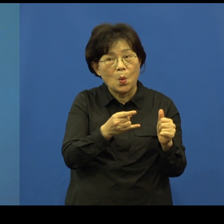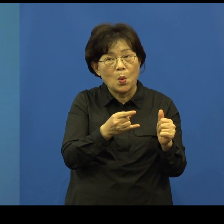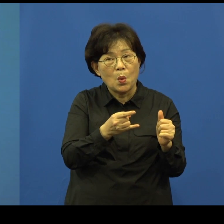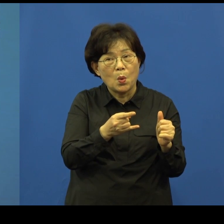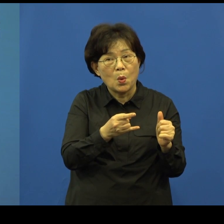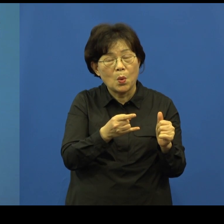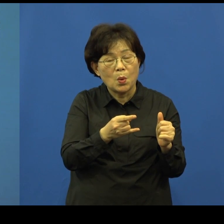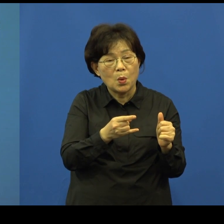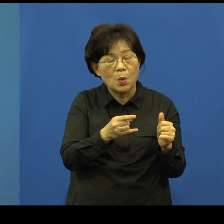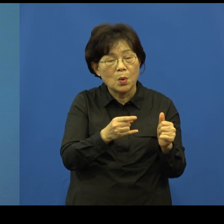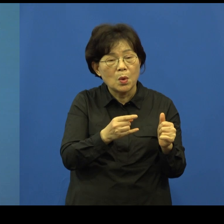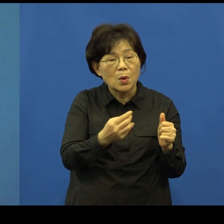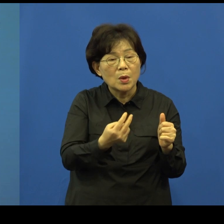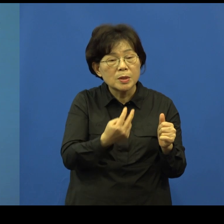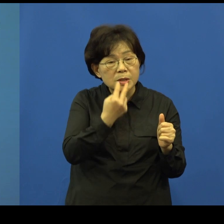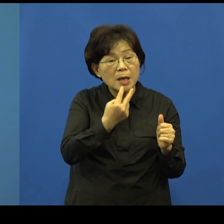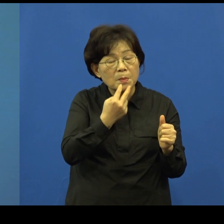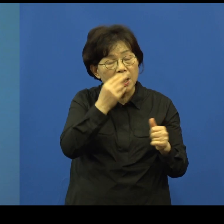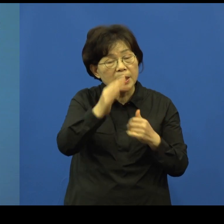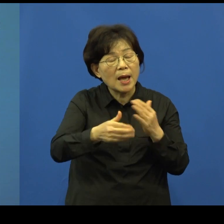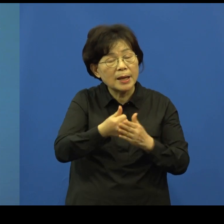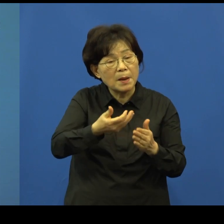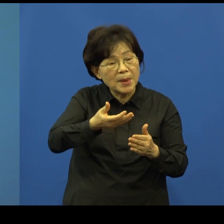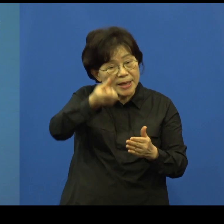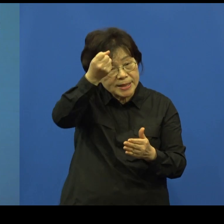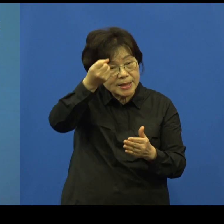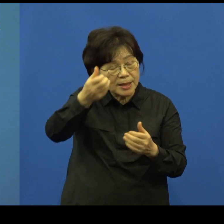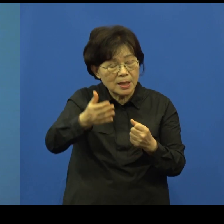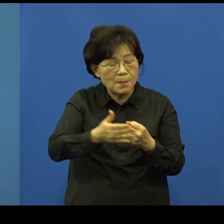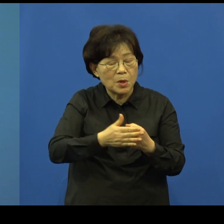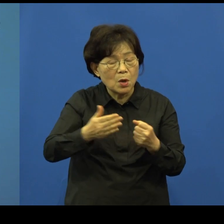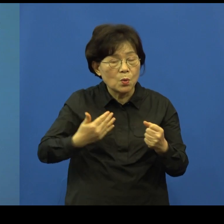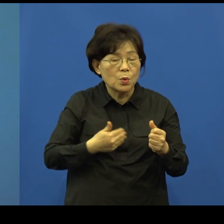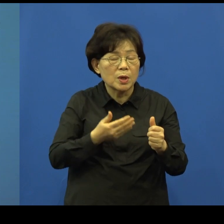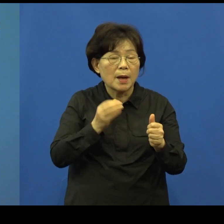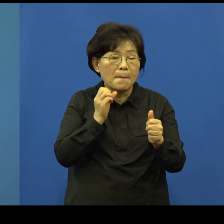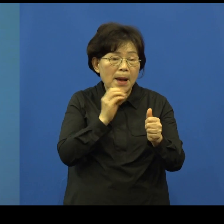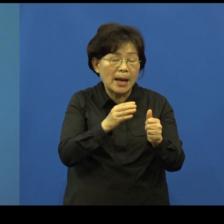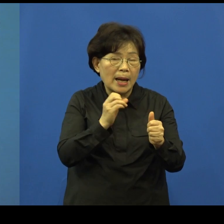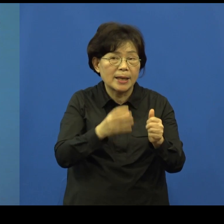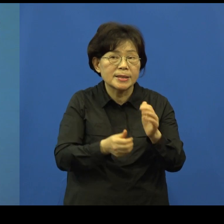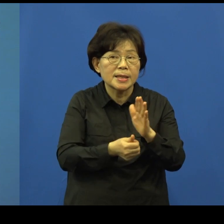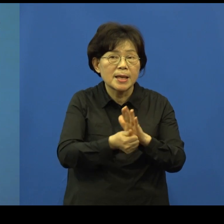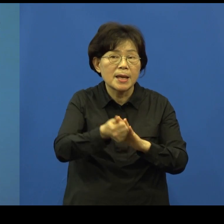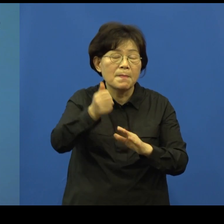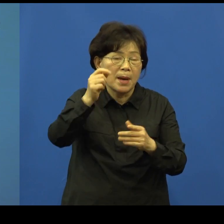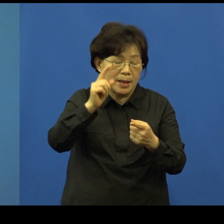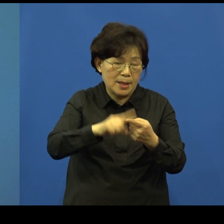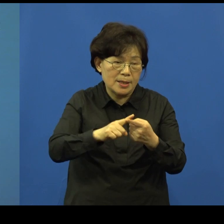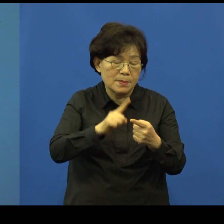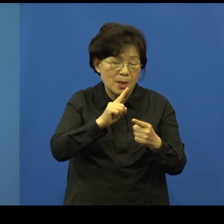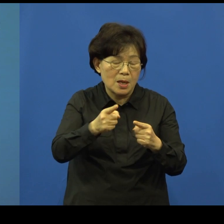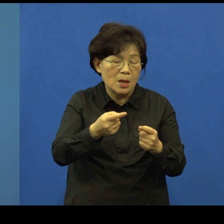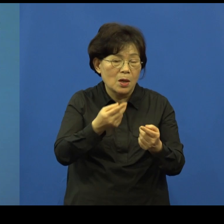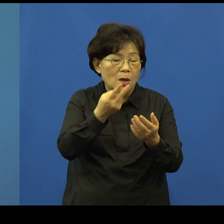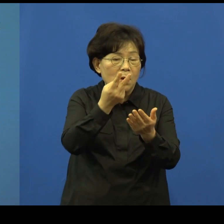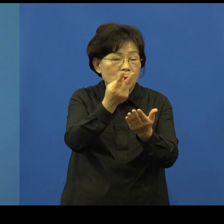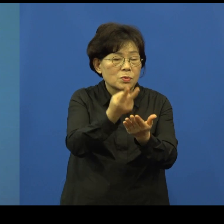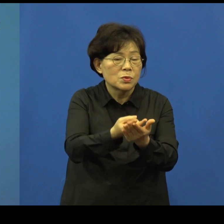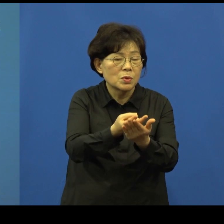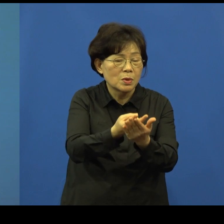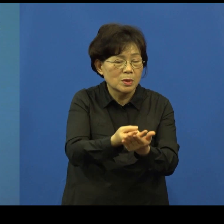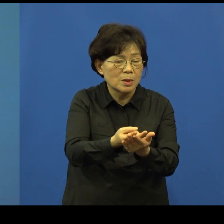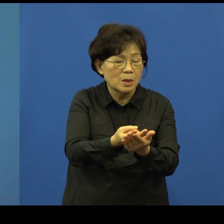뭐 살고 죽는 건 하나님에 있지만 우리가 할 수 있는 건 희망을 말해야 되는 거죠. 아이고 중환자실에 오셨는데 가셔야 될 것